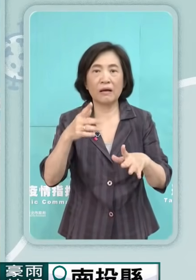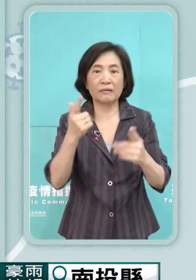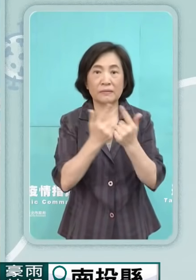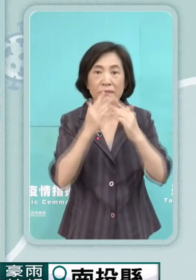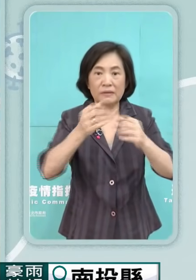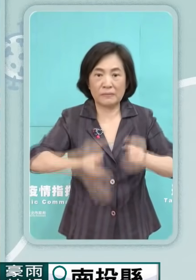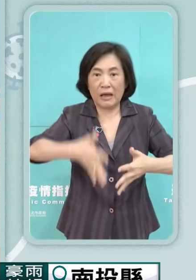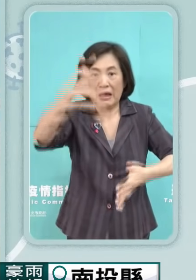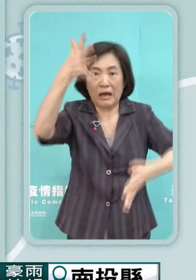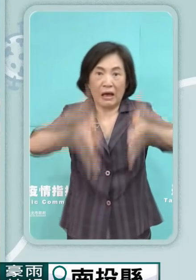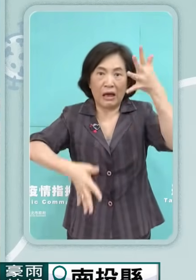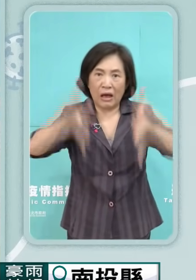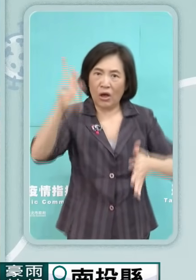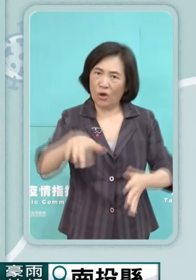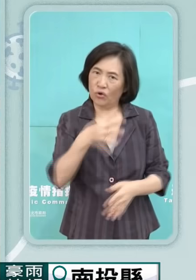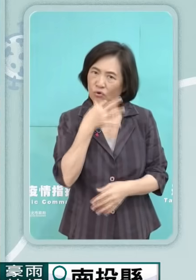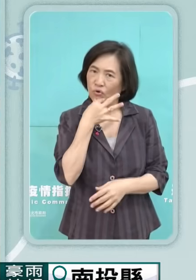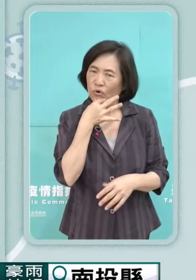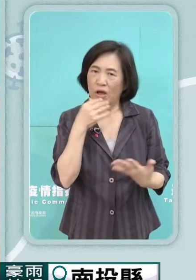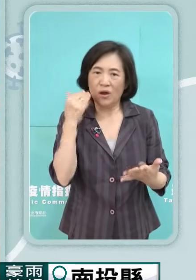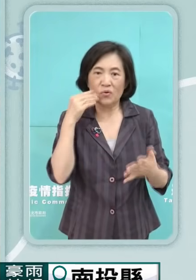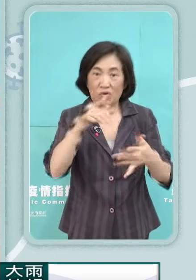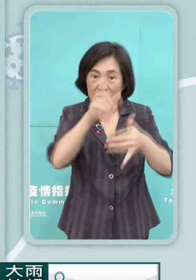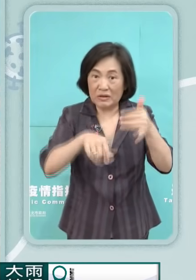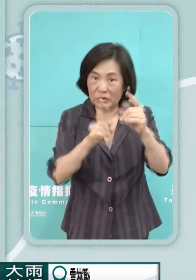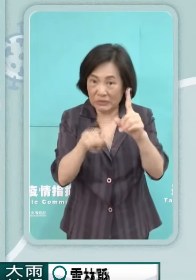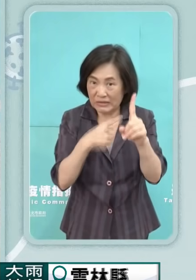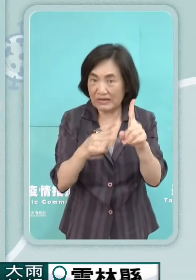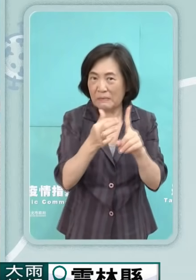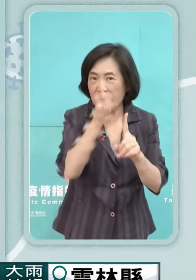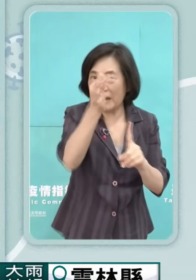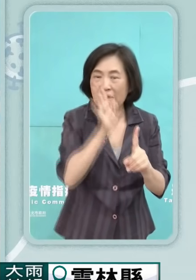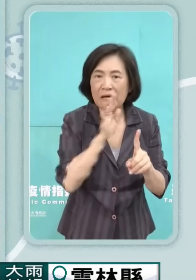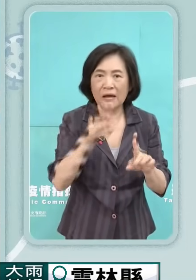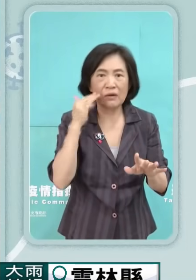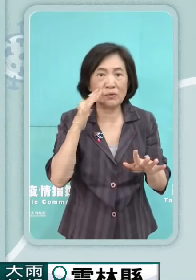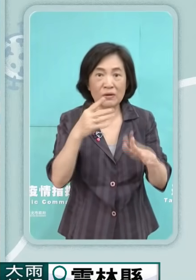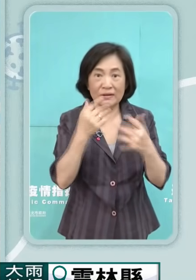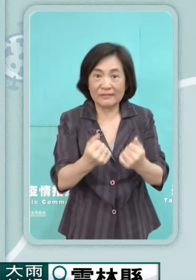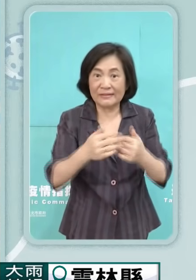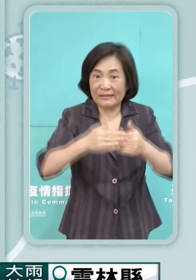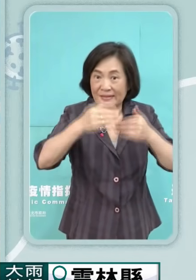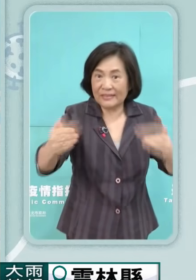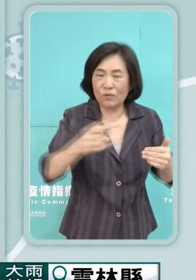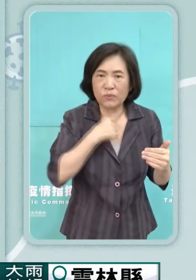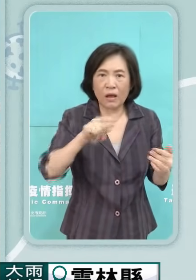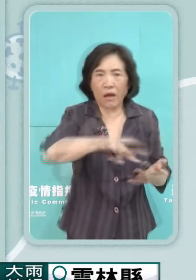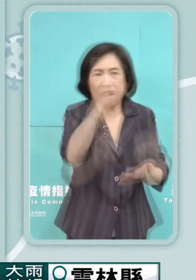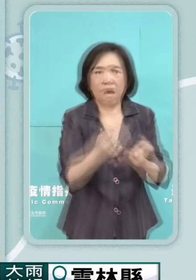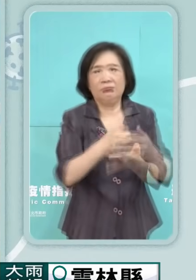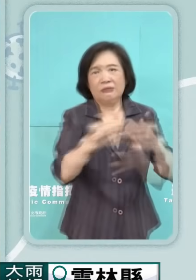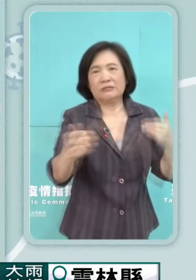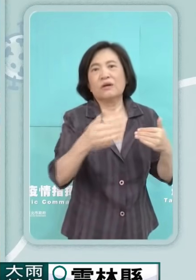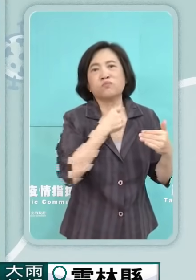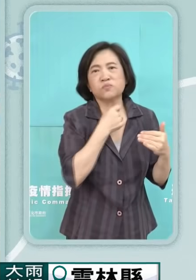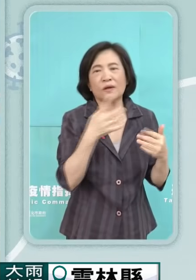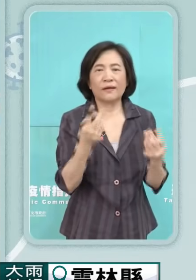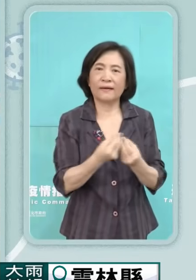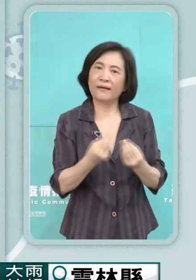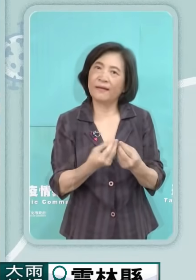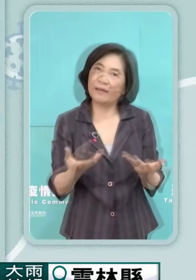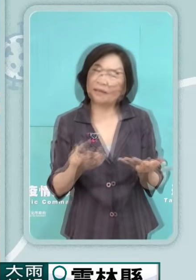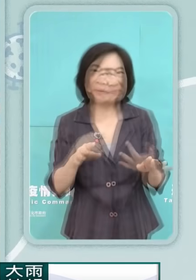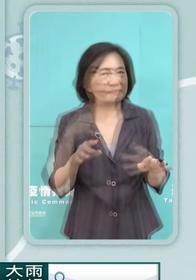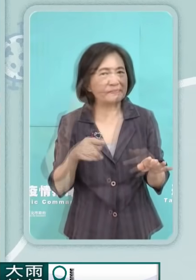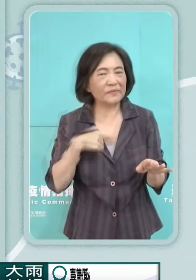办公大楼是一大问题，因为一旦有一个确诊者哇，这个要居家隔离就框一整层楼这样，所以在这